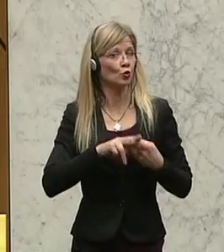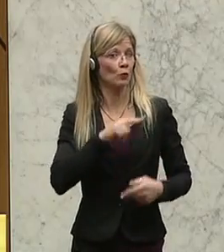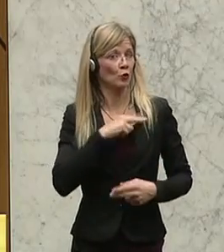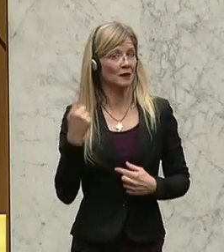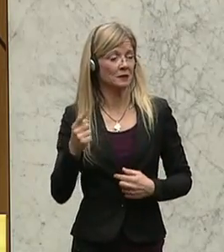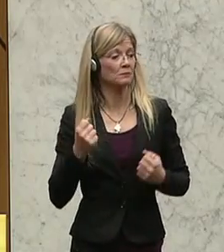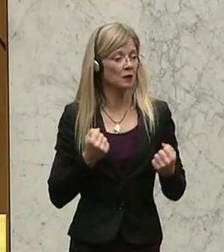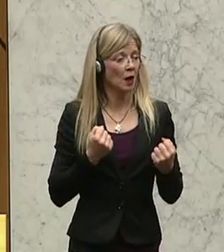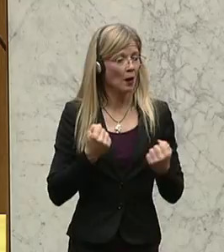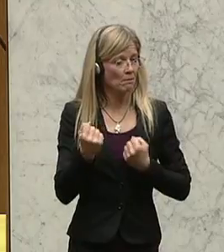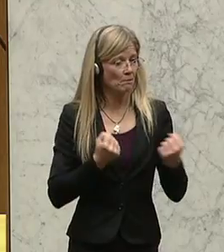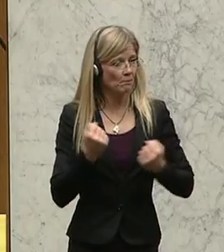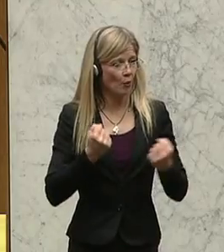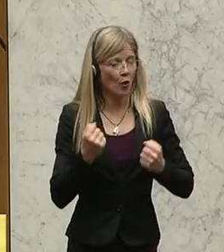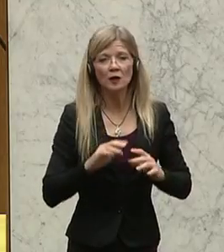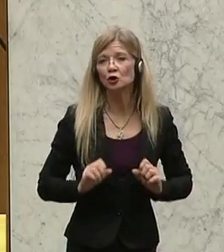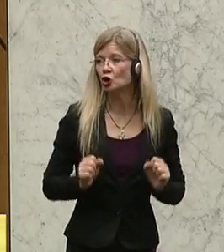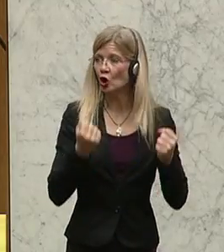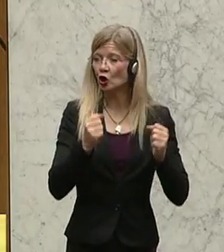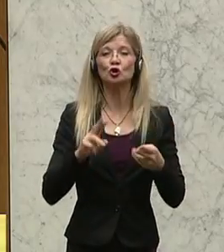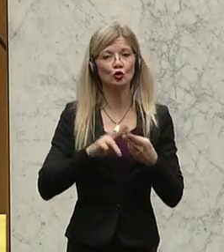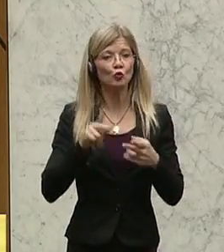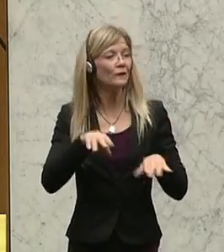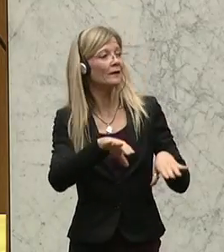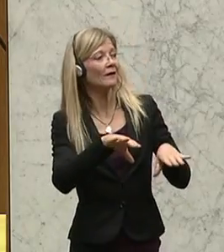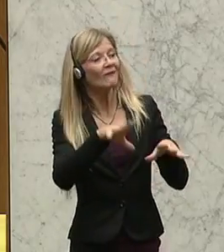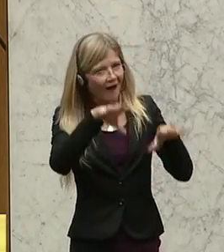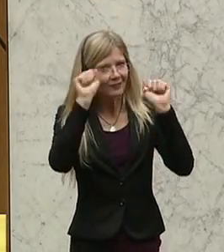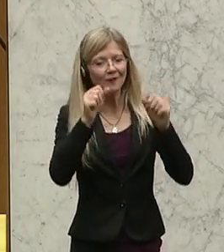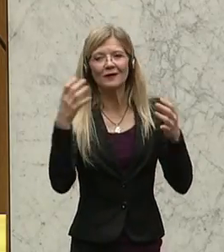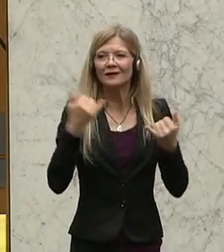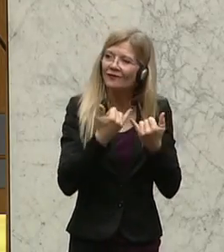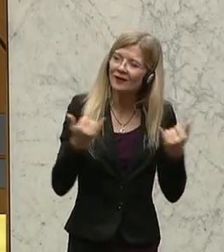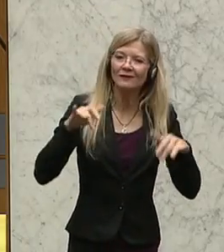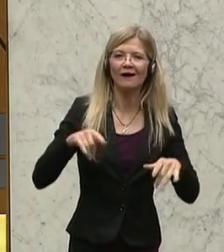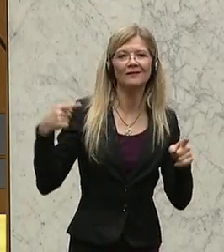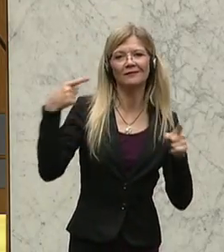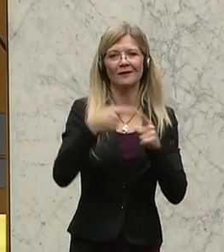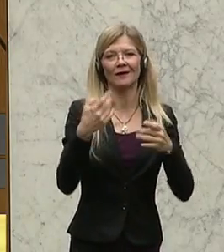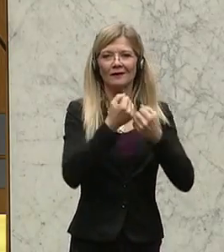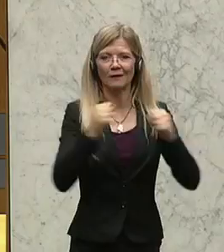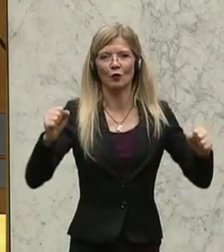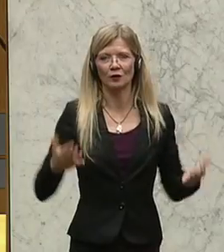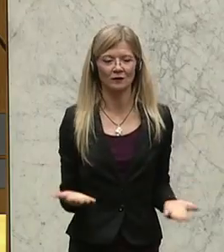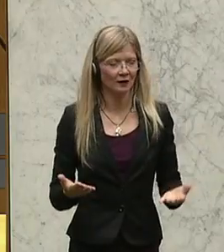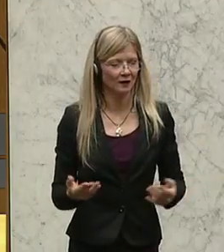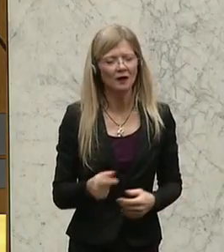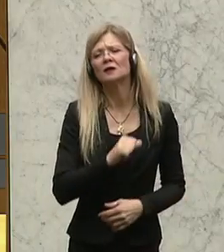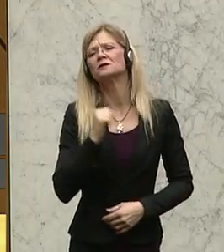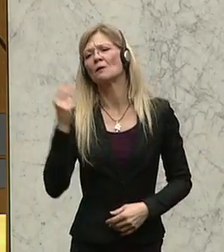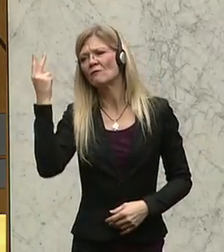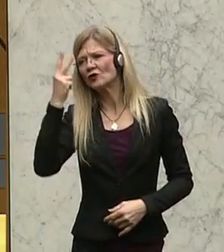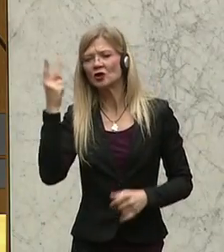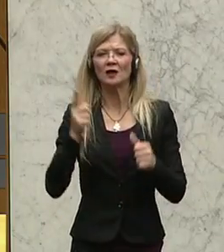der Möglichkeit unserer direkten Demokratie bedienen. Selbstverständlich wird auch jedes erfolgreiche